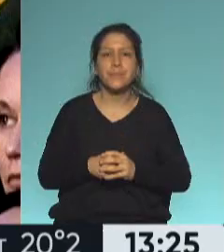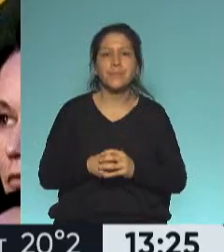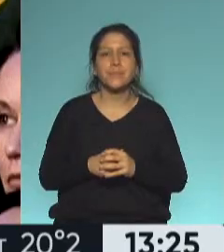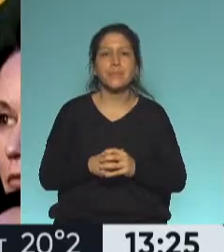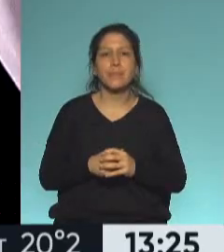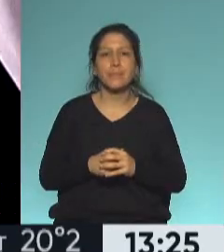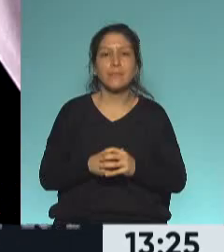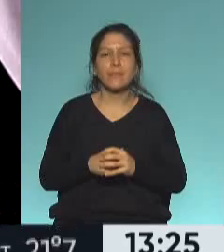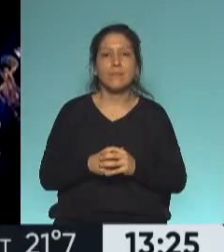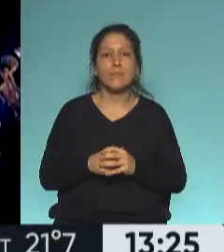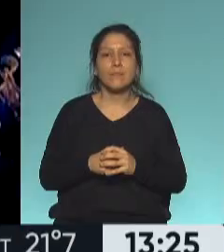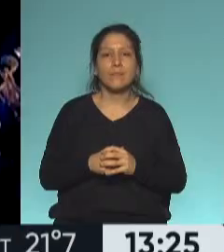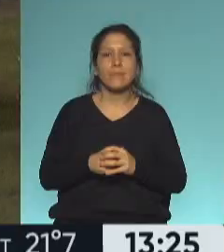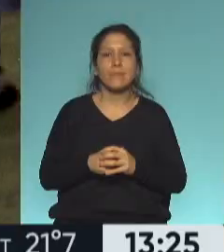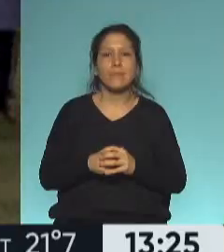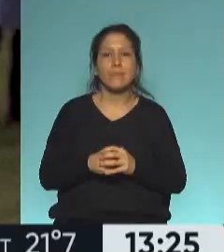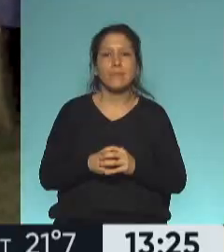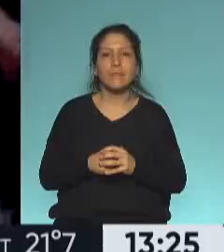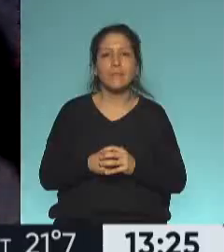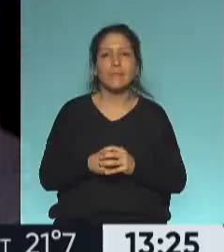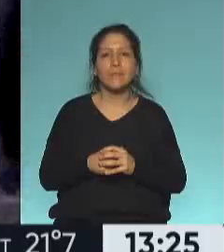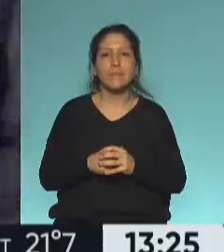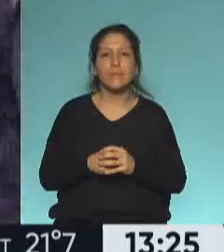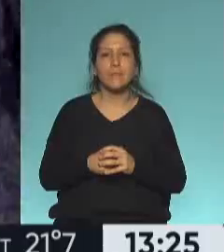следующего года, как минимум.